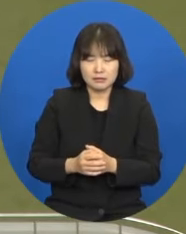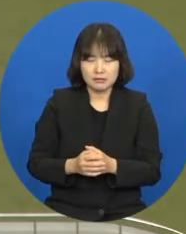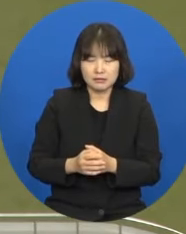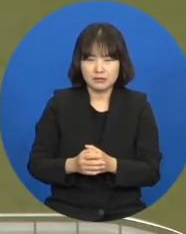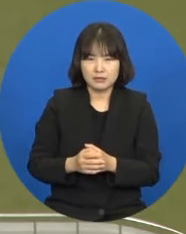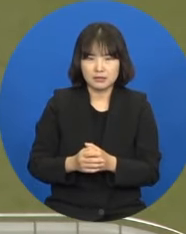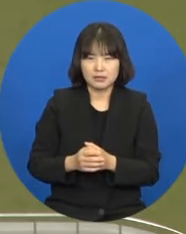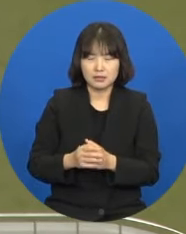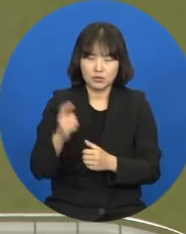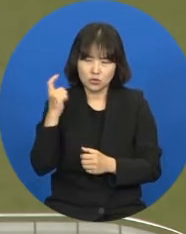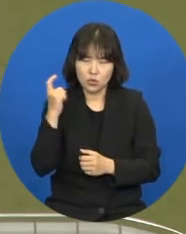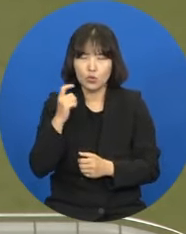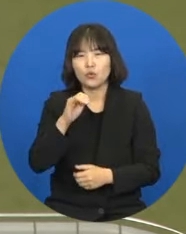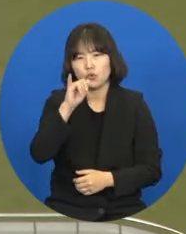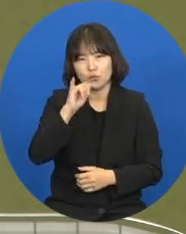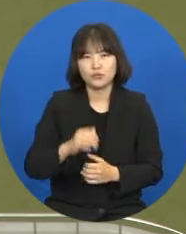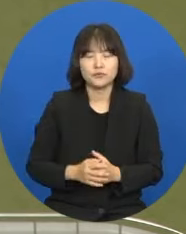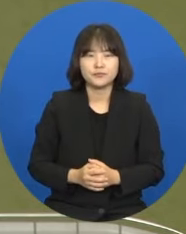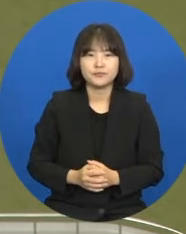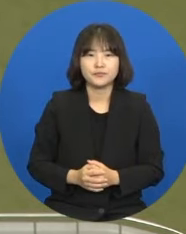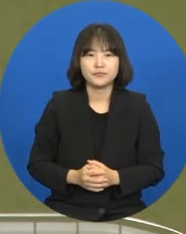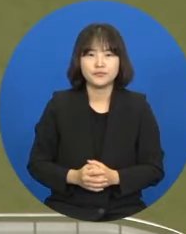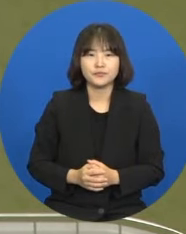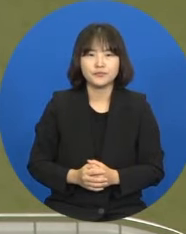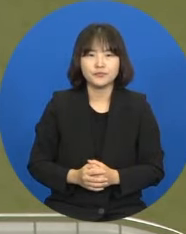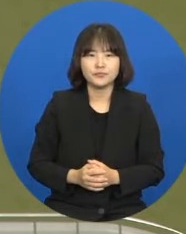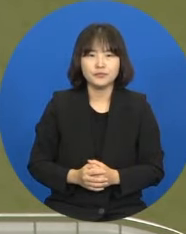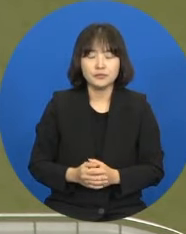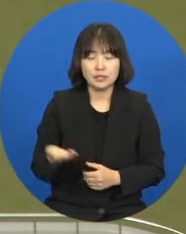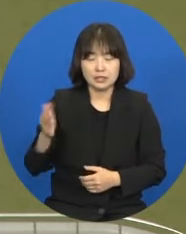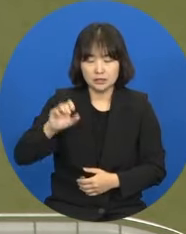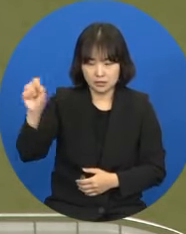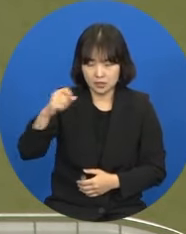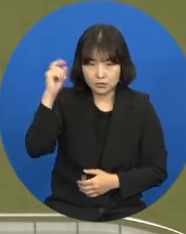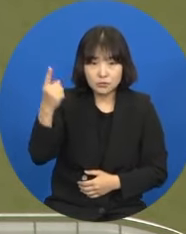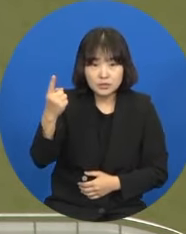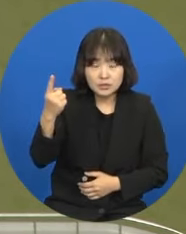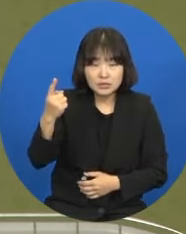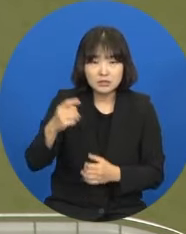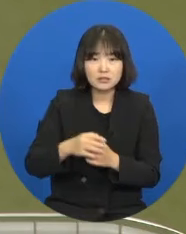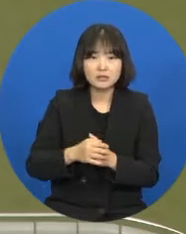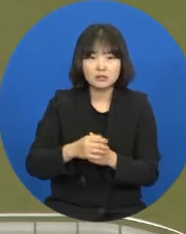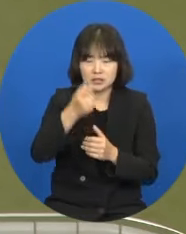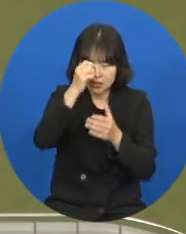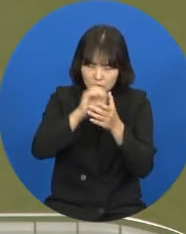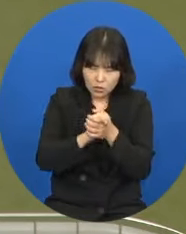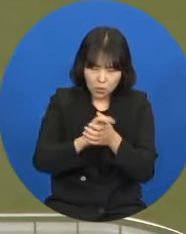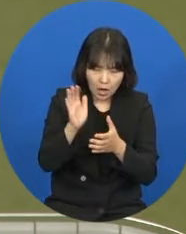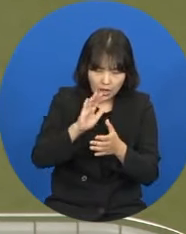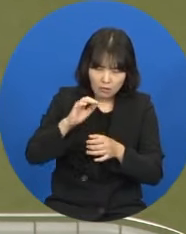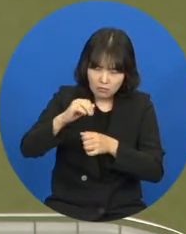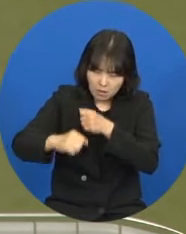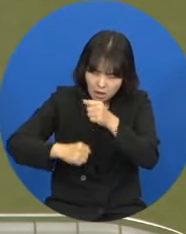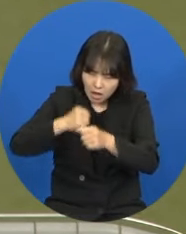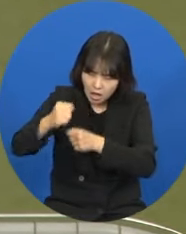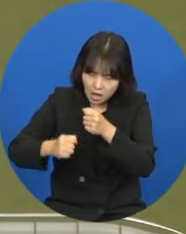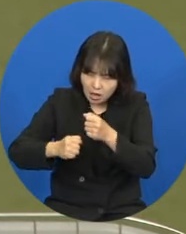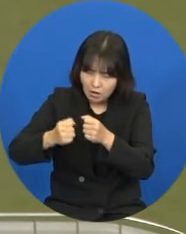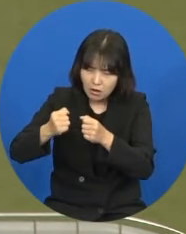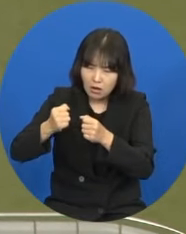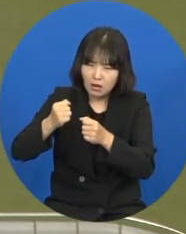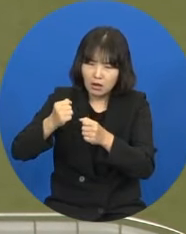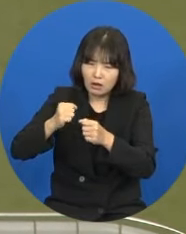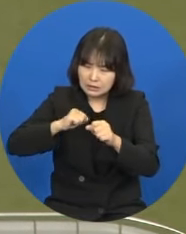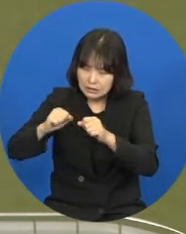들려오기 마련이에요 그런데 다윗은 과거에 기도하지 않고 마음대로 했다가 실패한 경험들을